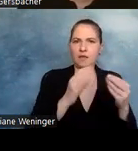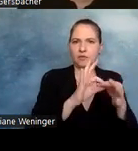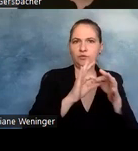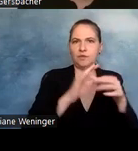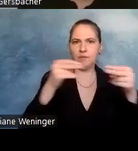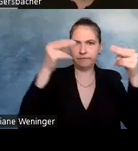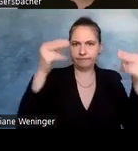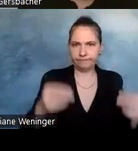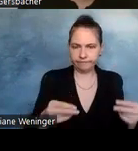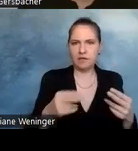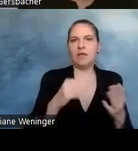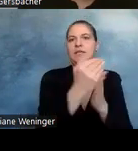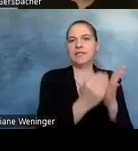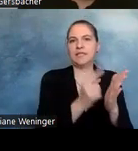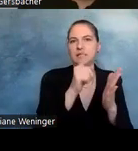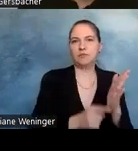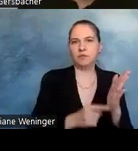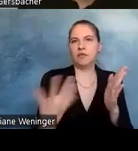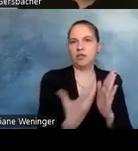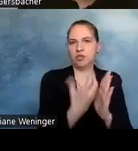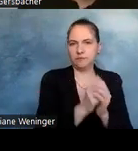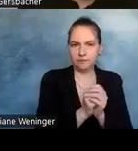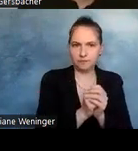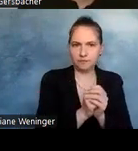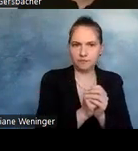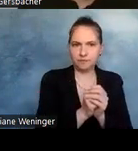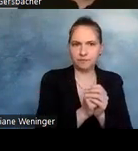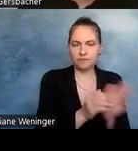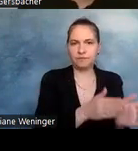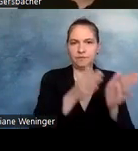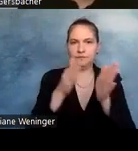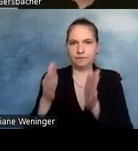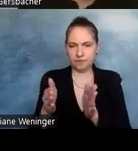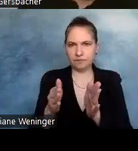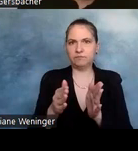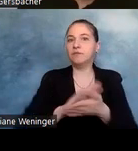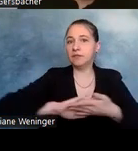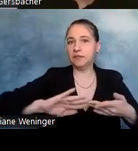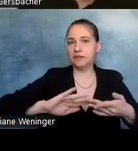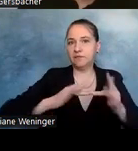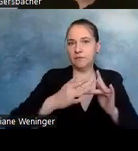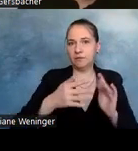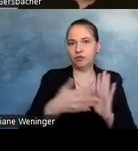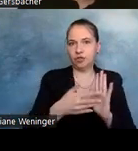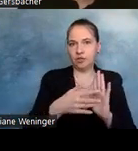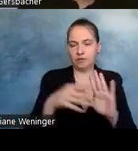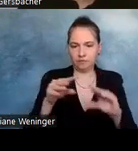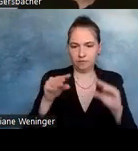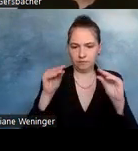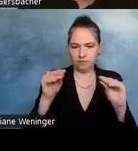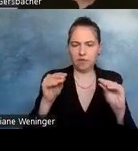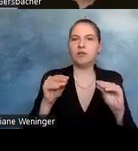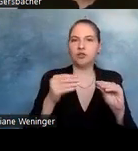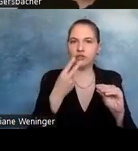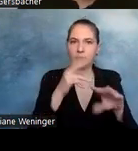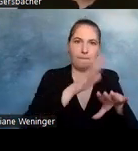gesetzlich abgedeckt werden sollte. Und dann hat er eben den Easy Web Check genommen, hat geguckt, was wird manuell geprüft. Das